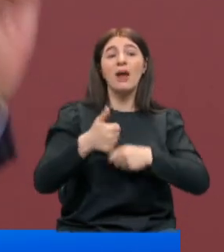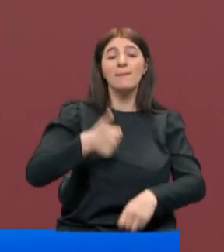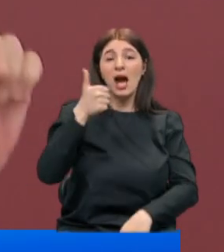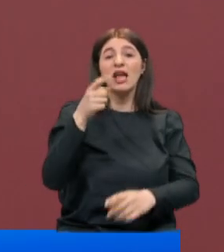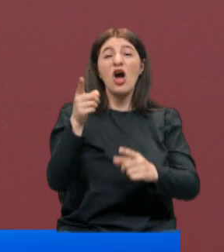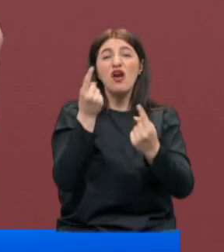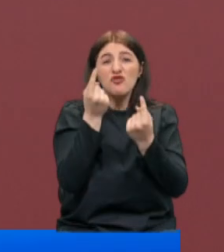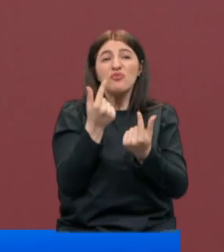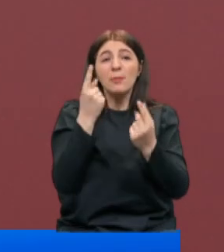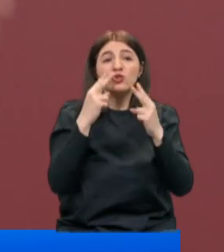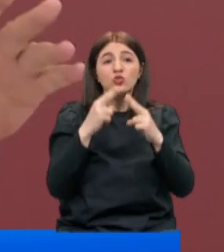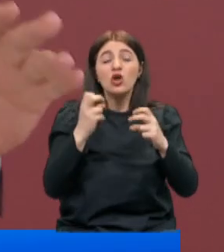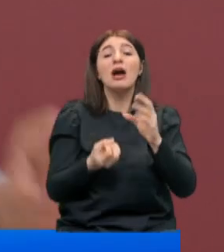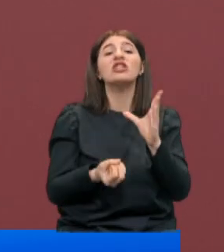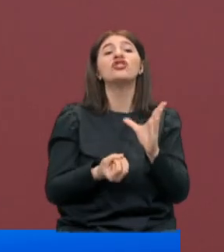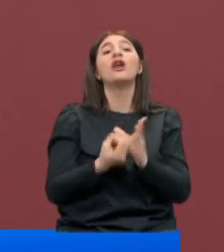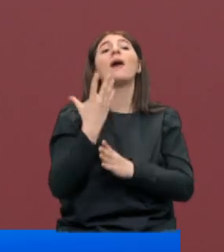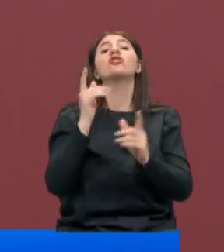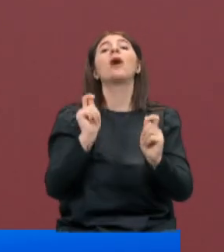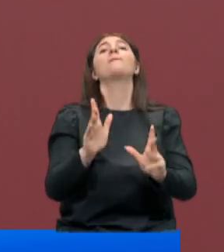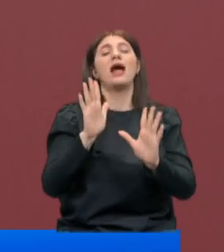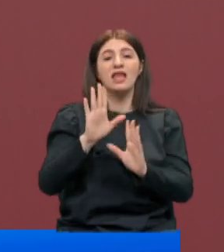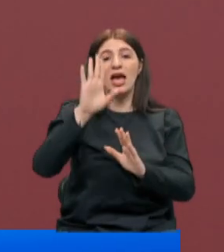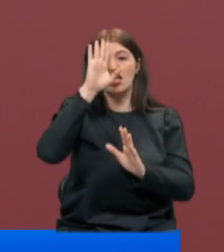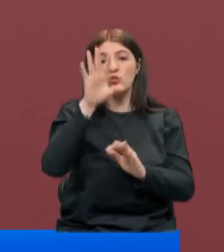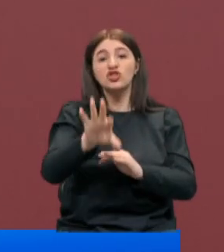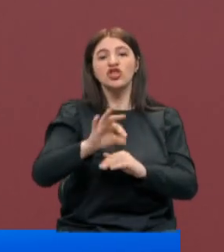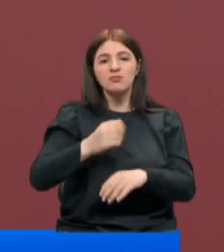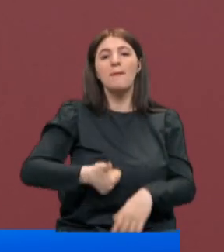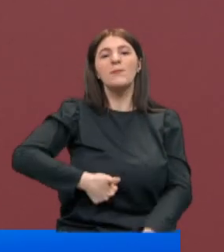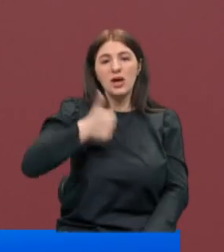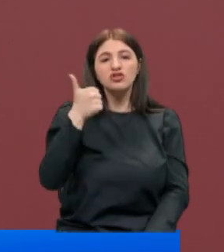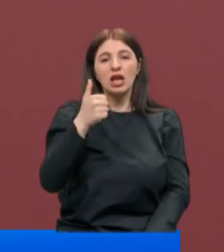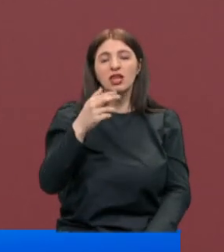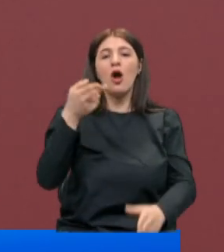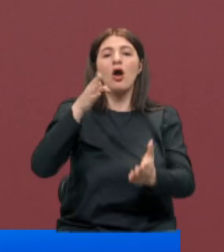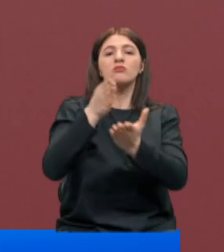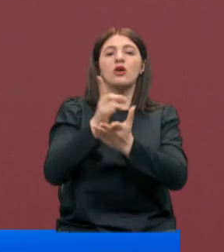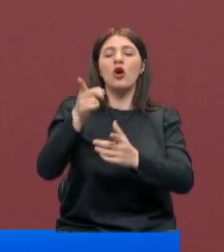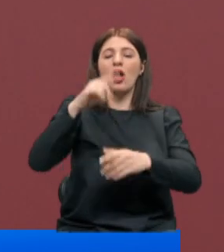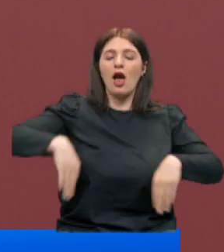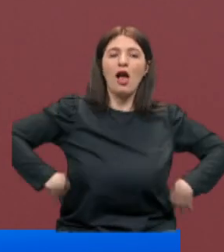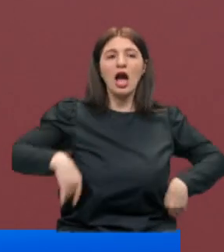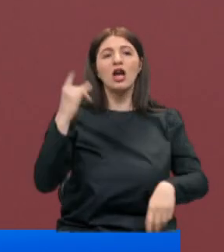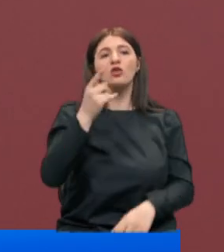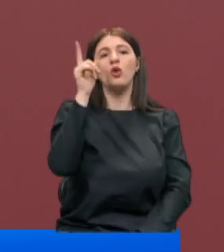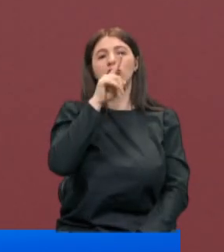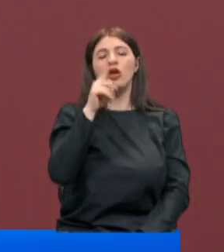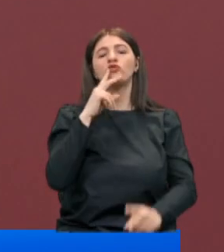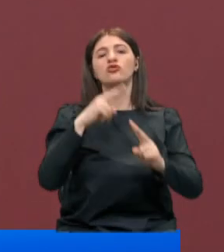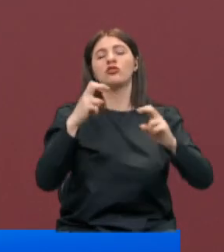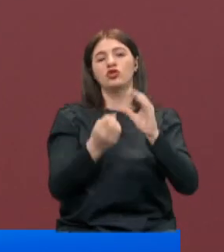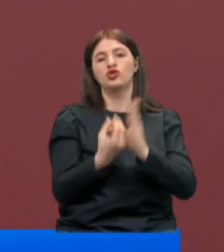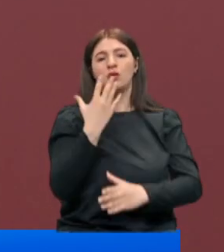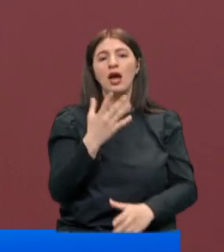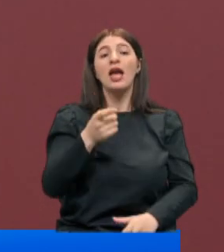ilgili en ufak bir soruşturma yapmayanlar iste bu seçilmiş başkanına hür B de elleri arkada dolaşıyor diye soruşturmak